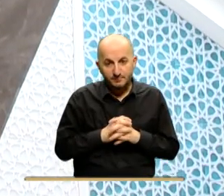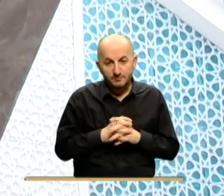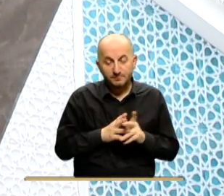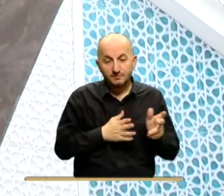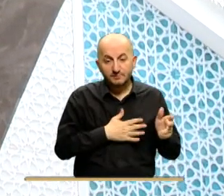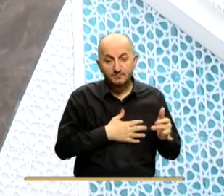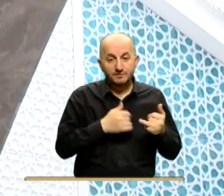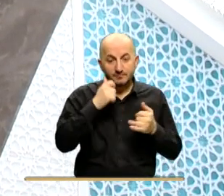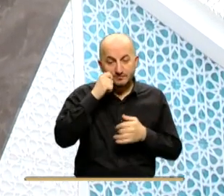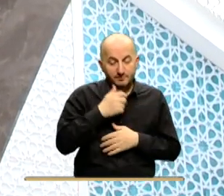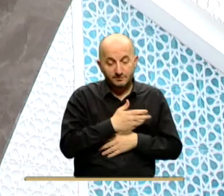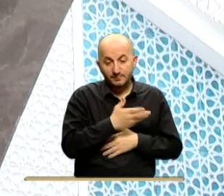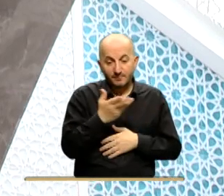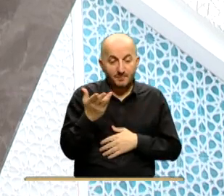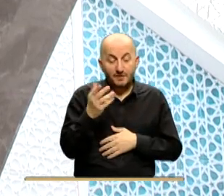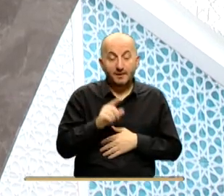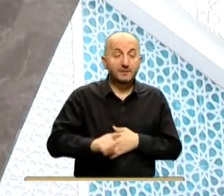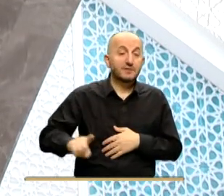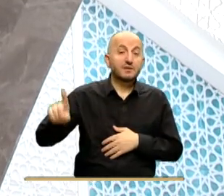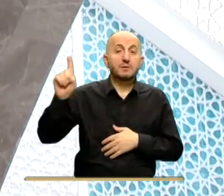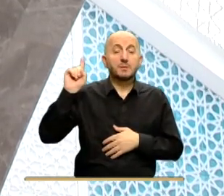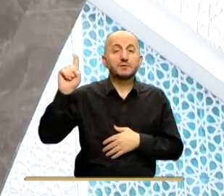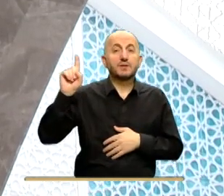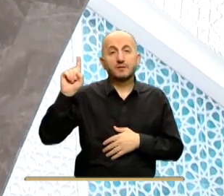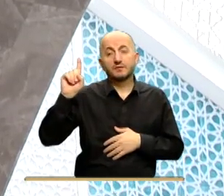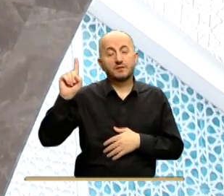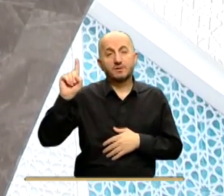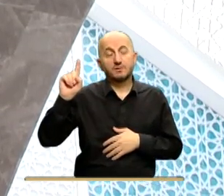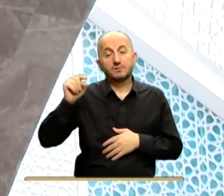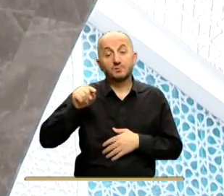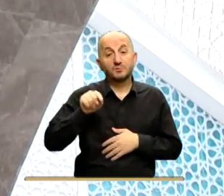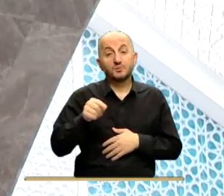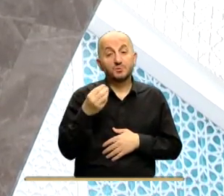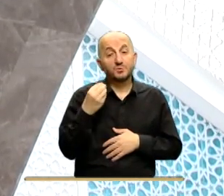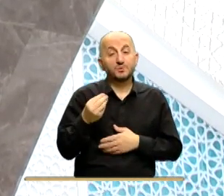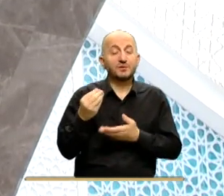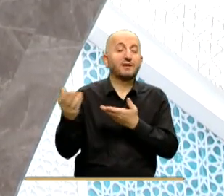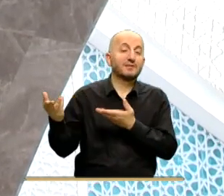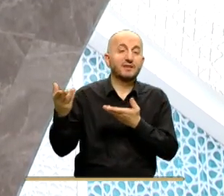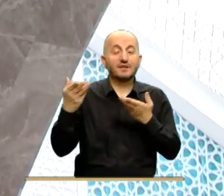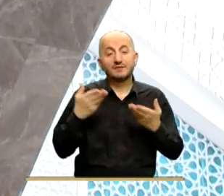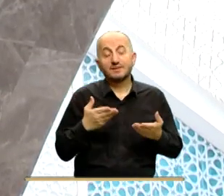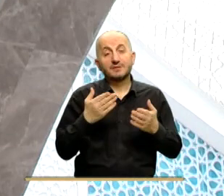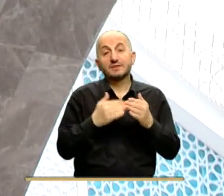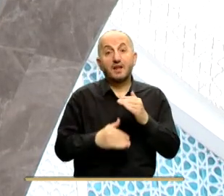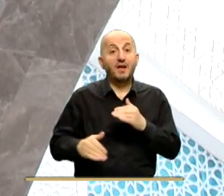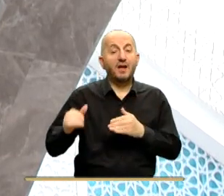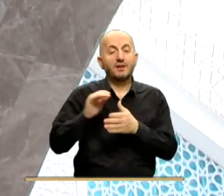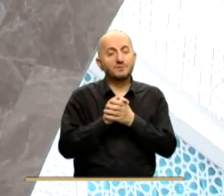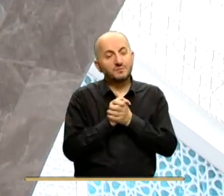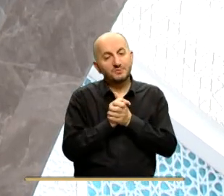Aziz müminler, Cenab-ı Hak Celle Celaluhu bu güzel davetin en